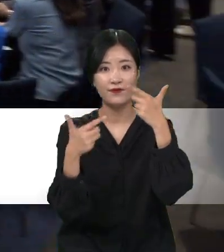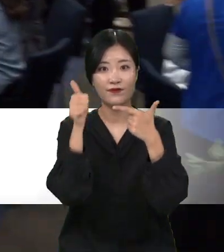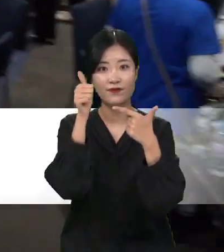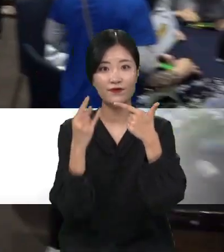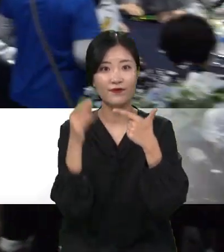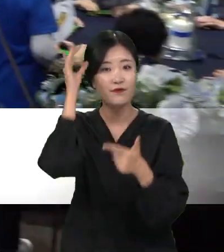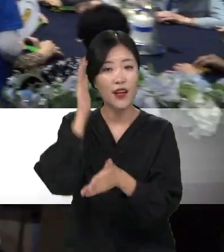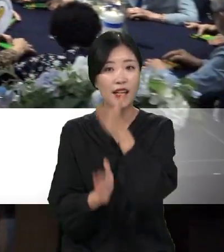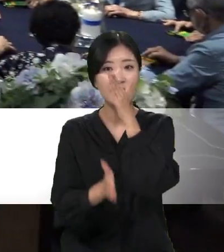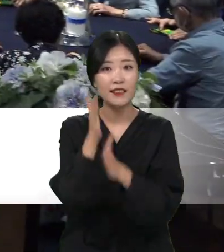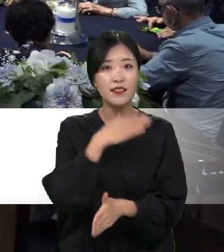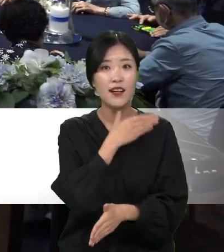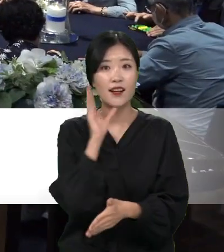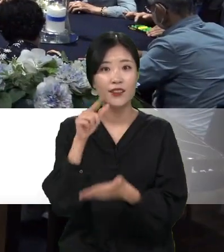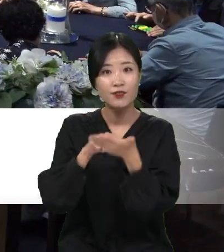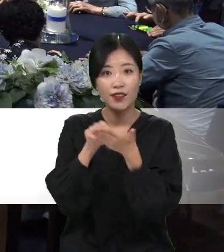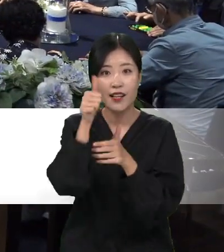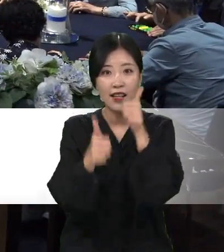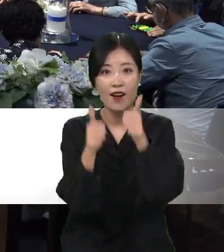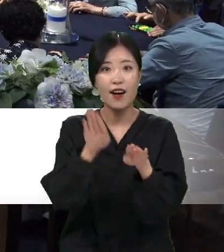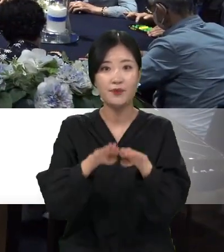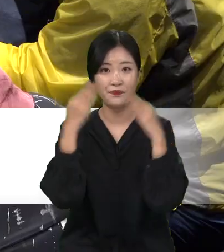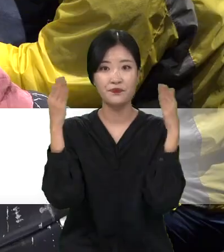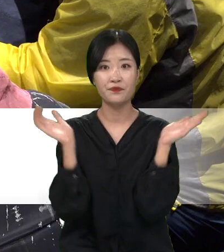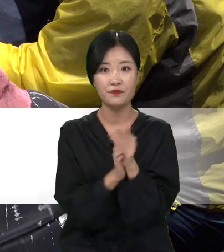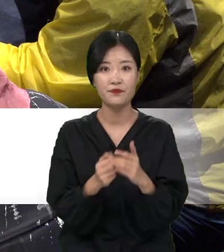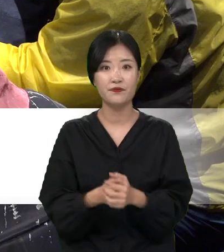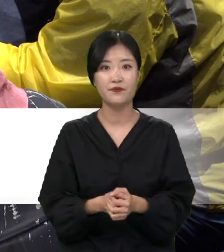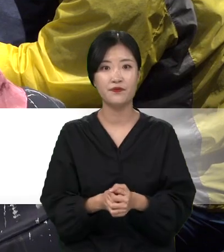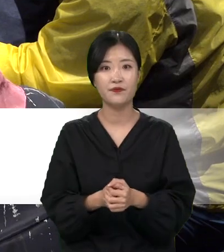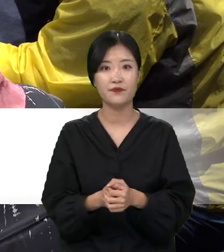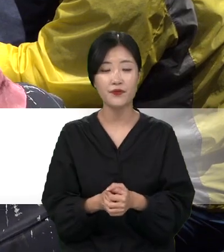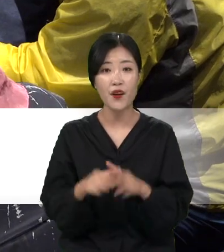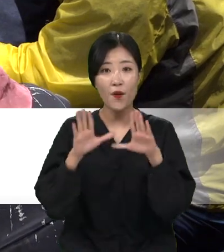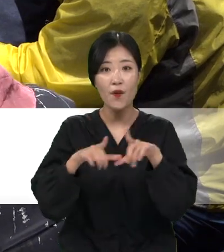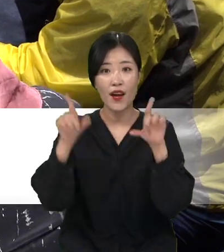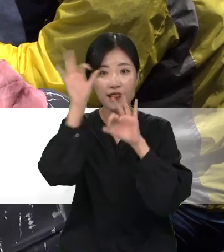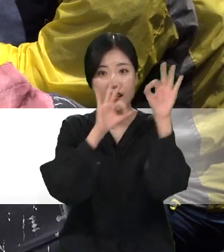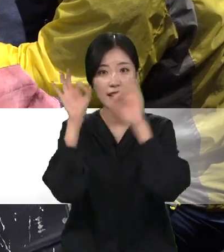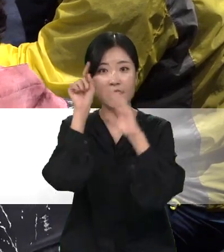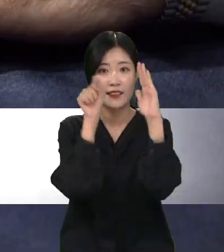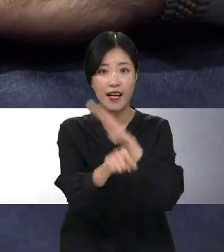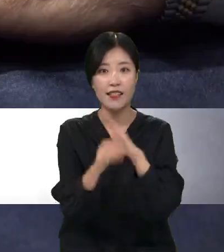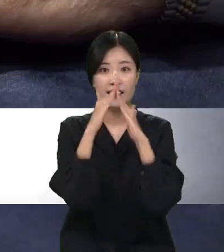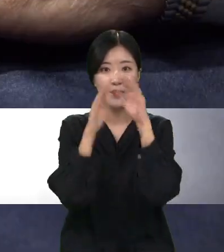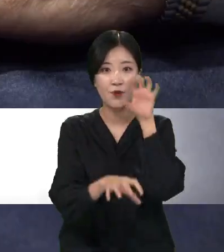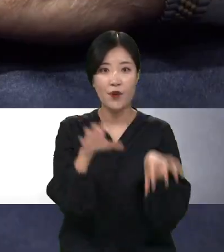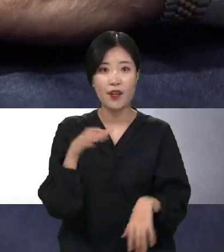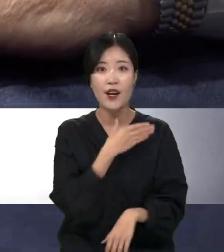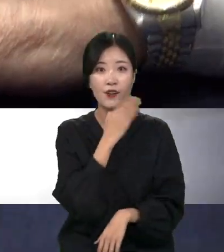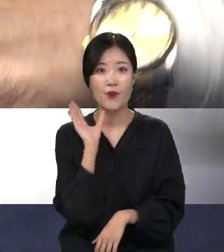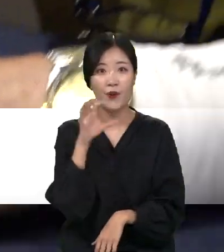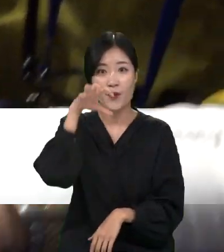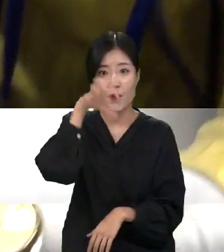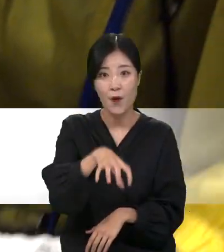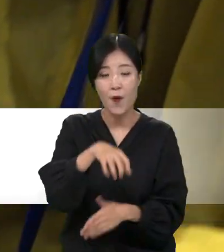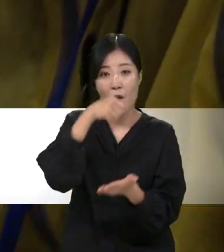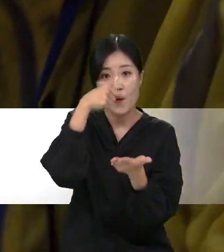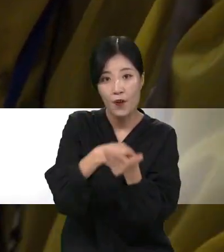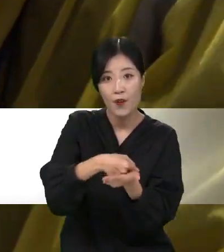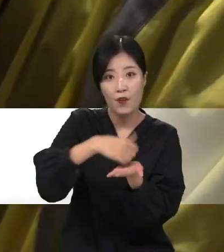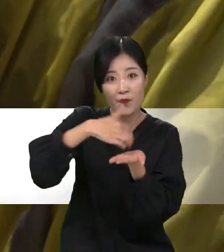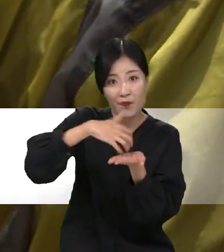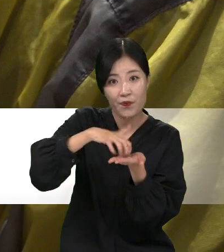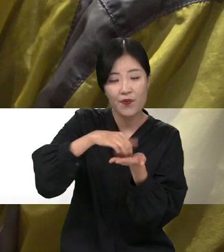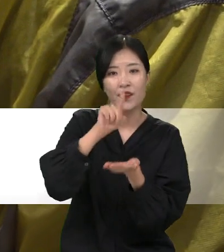28일 체육회 포항시 어르신 주산 경기 대회 가 열렸습니다 이번 대회 참가 어르신들은 올해 찾아가는 동네